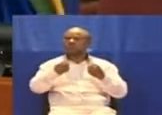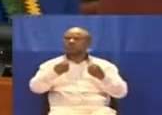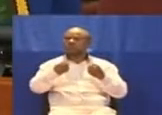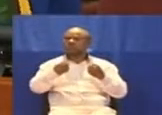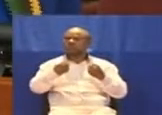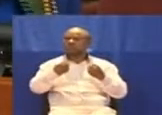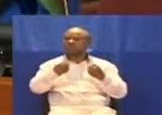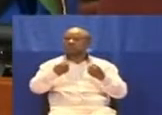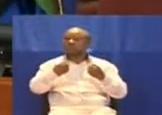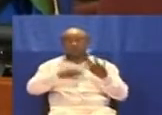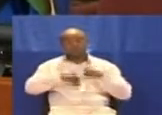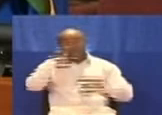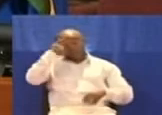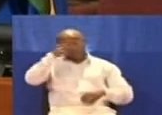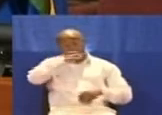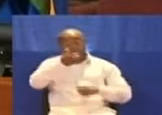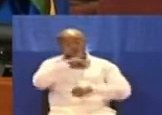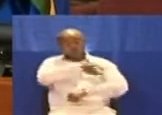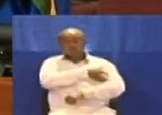Naamini ni nguvu ya Mungu.